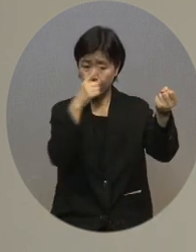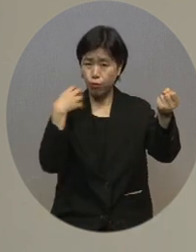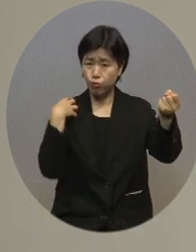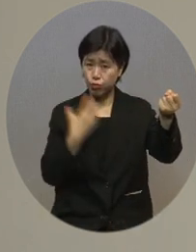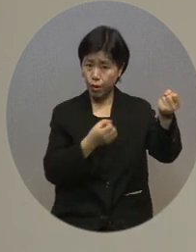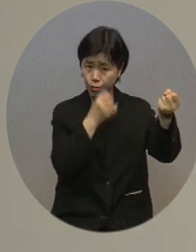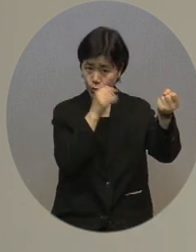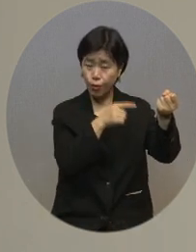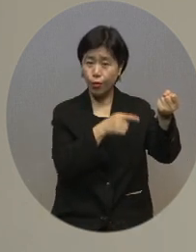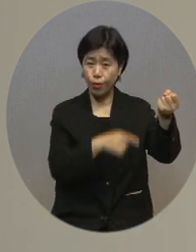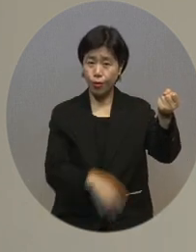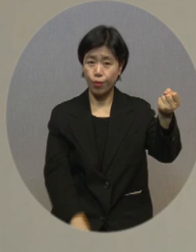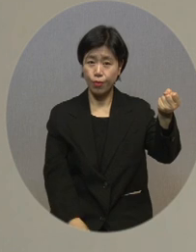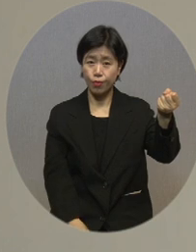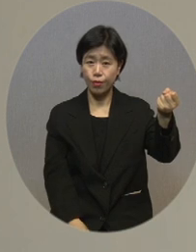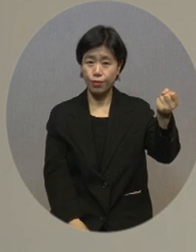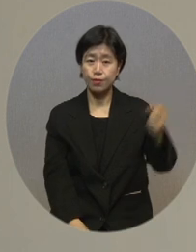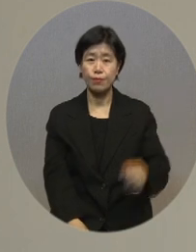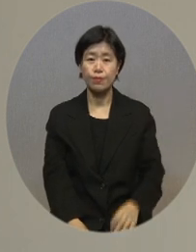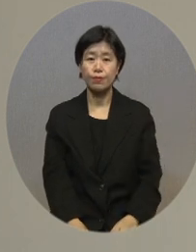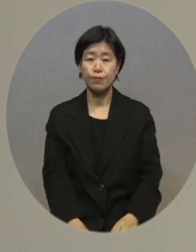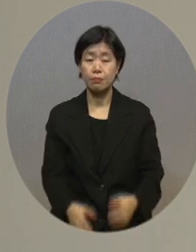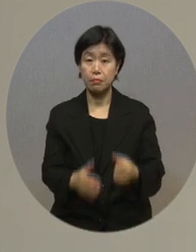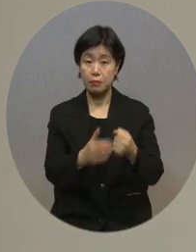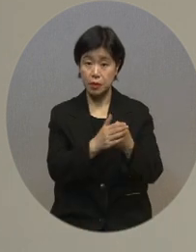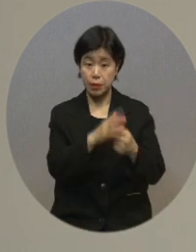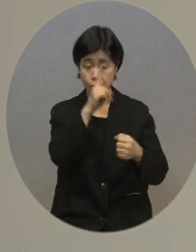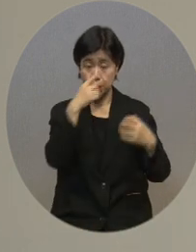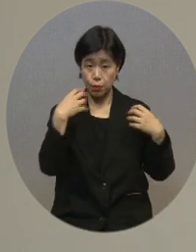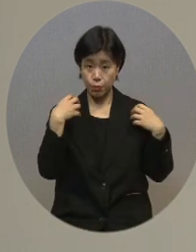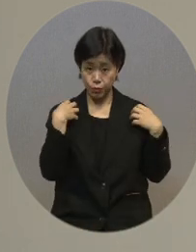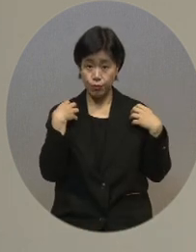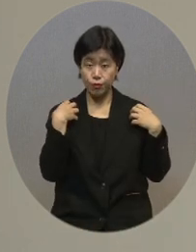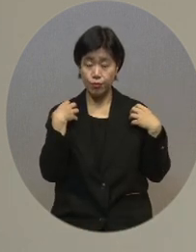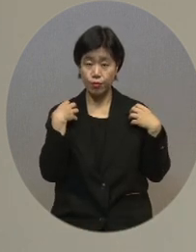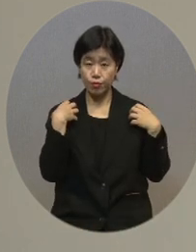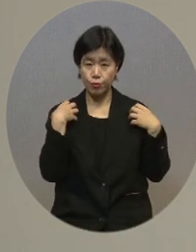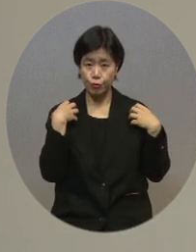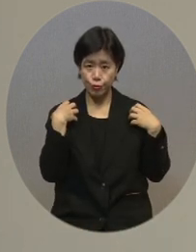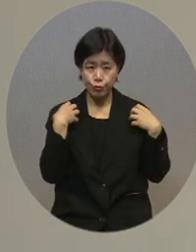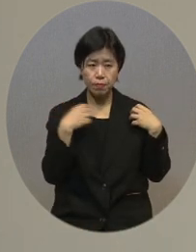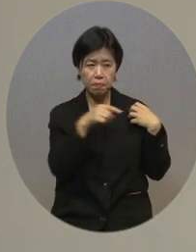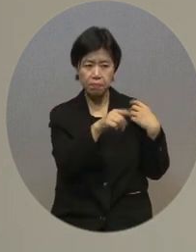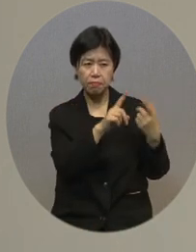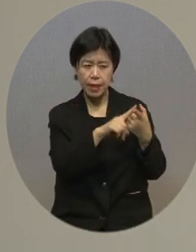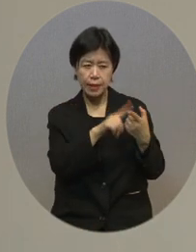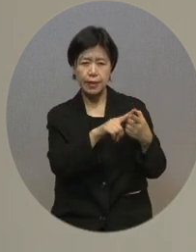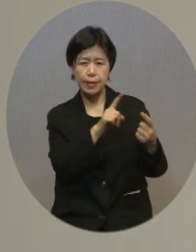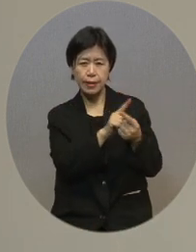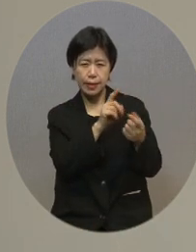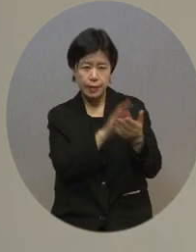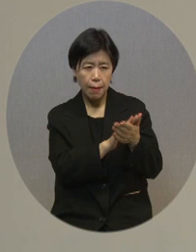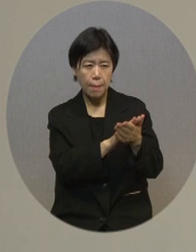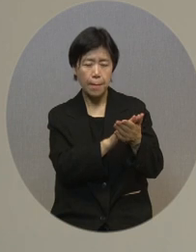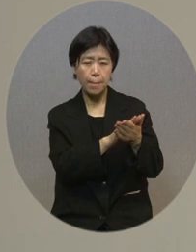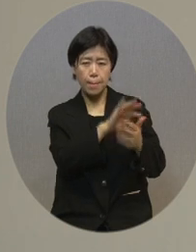있습니다. 그래서 이제 거기에서 정부가 주도해서 거기 이제 상인들이